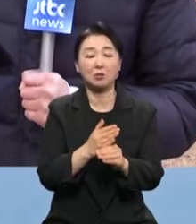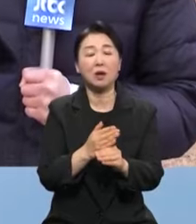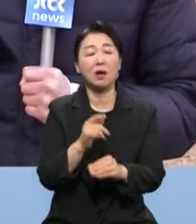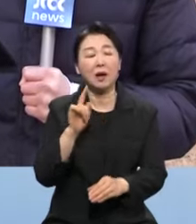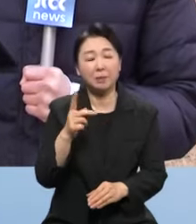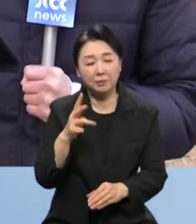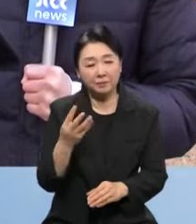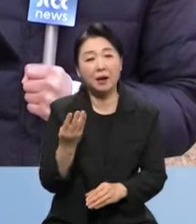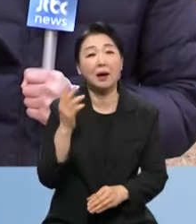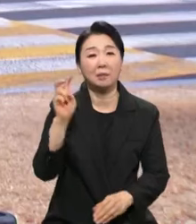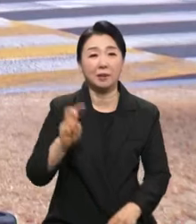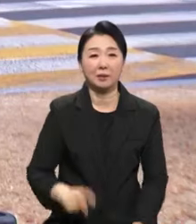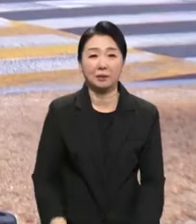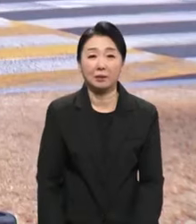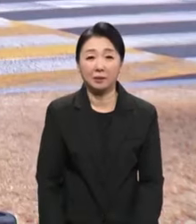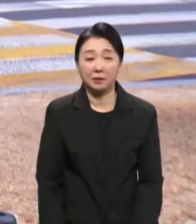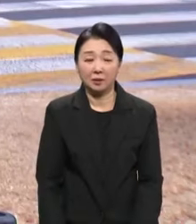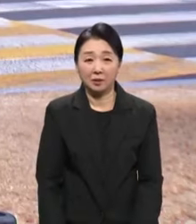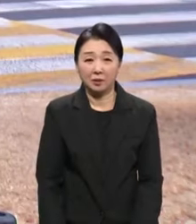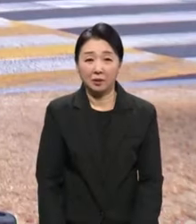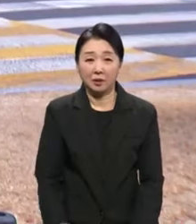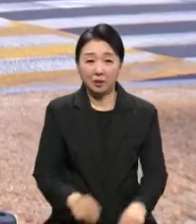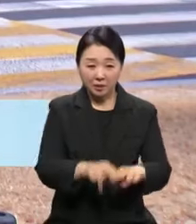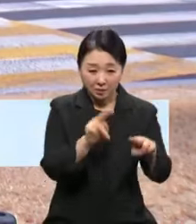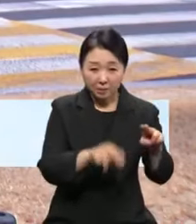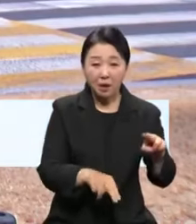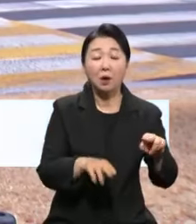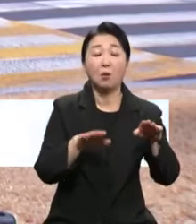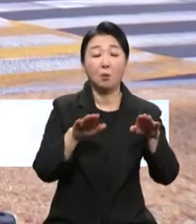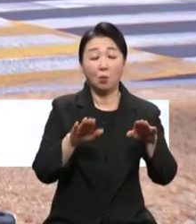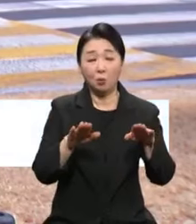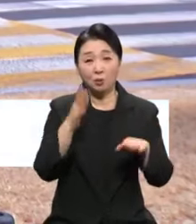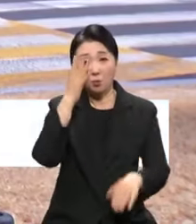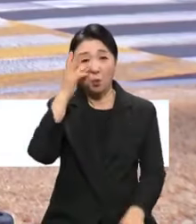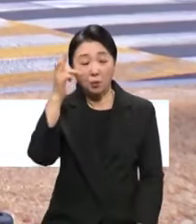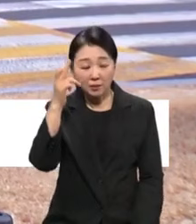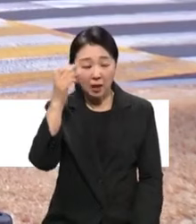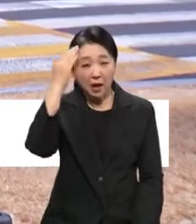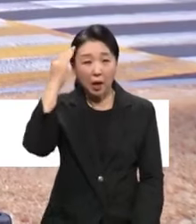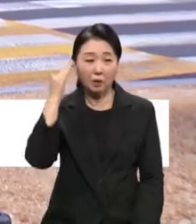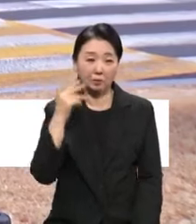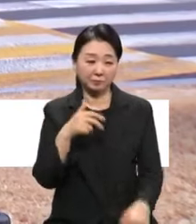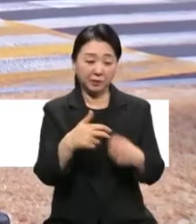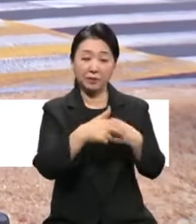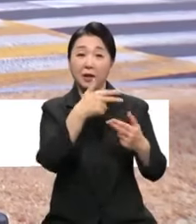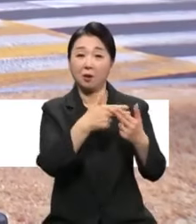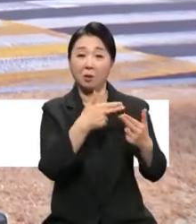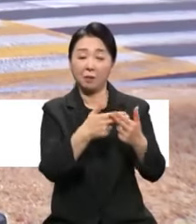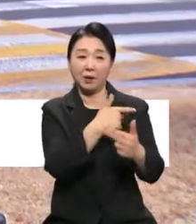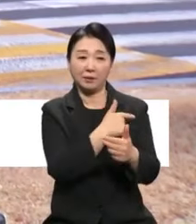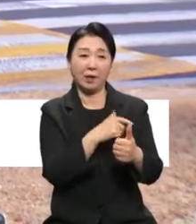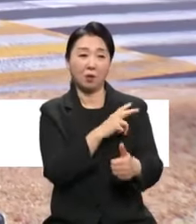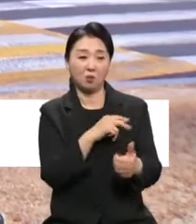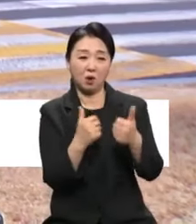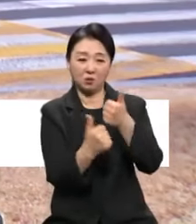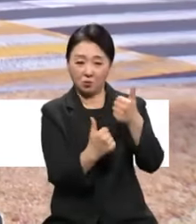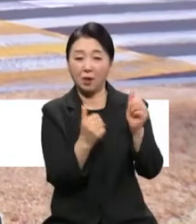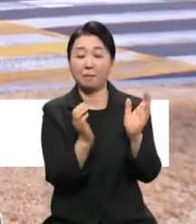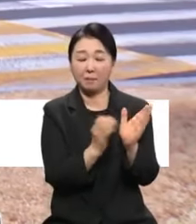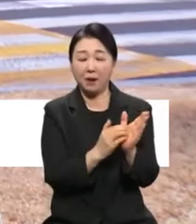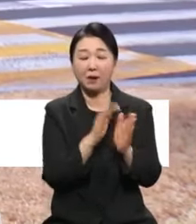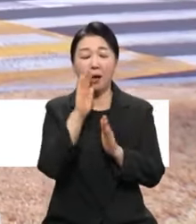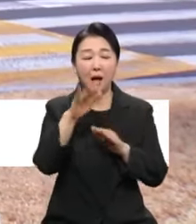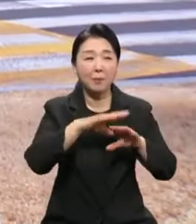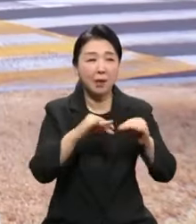것으로 예상됩니다. 병원을 떠난 전공의들은 오늘 낮 용산 대한의사협회 회관에서 긴급 대의원 총회를 열고 앞으로의 대응